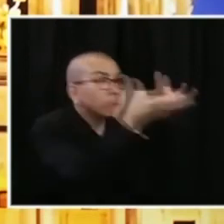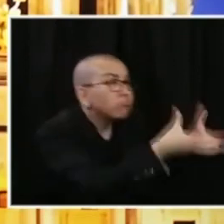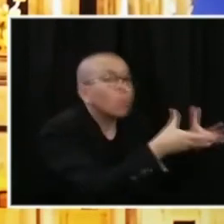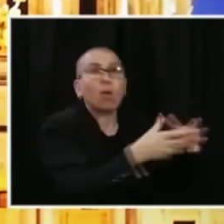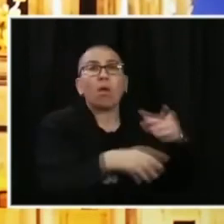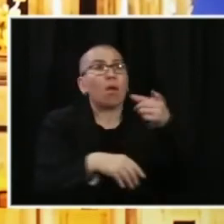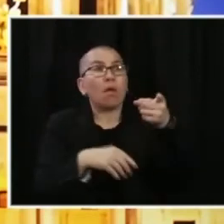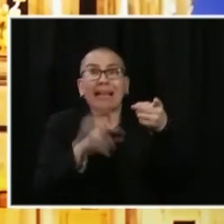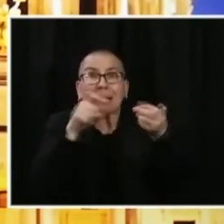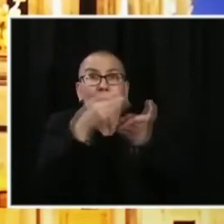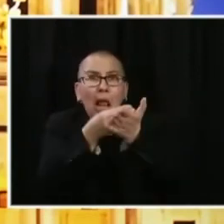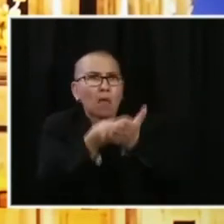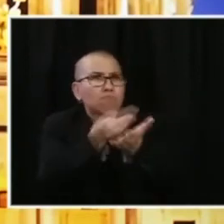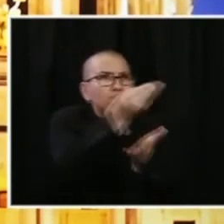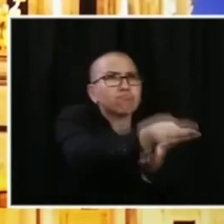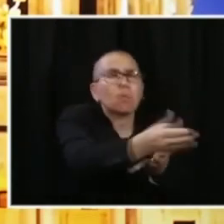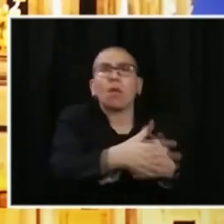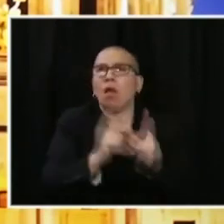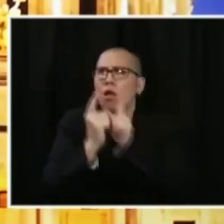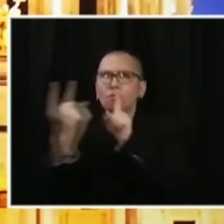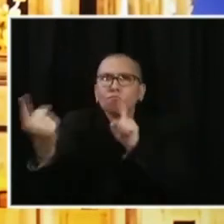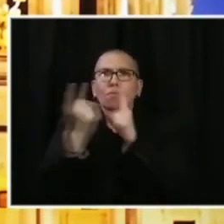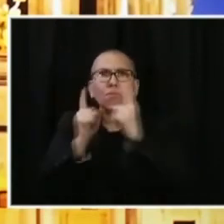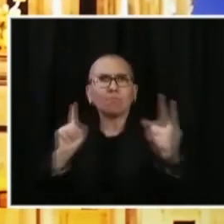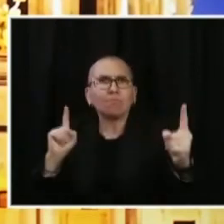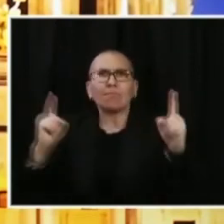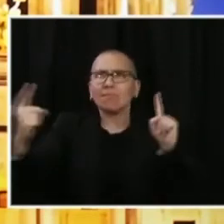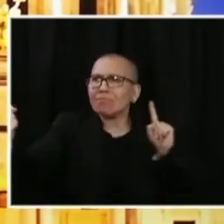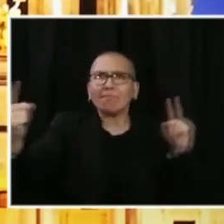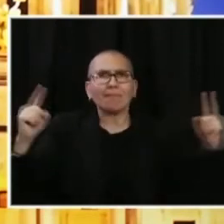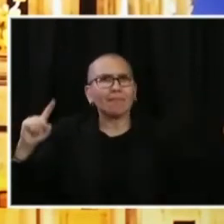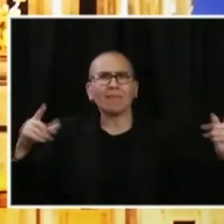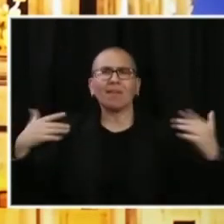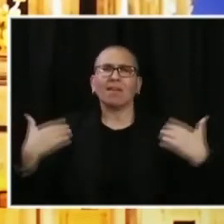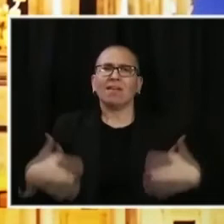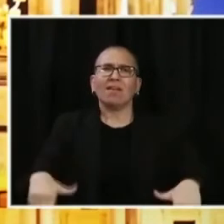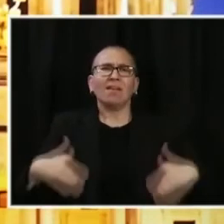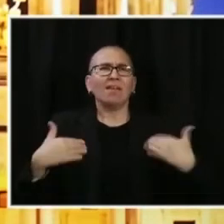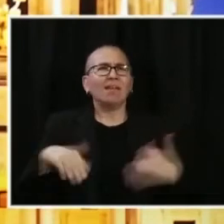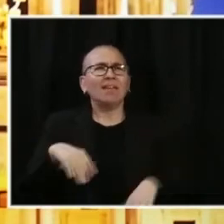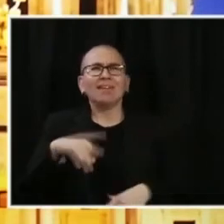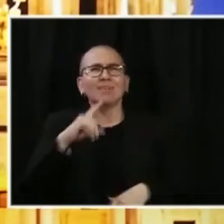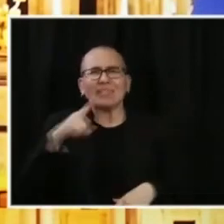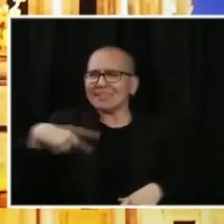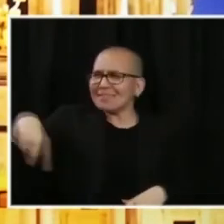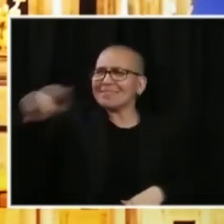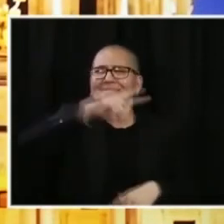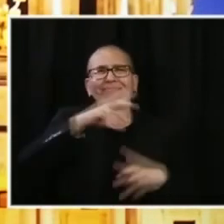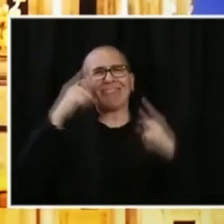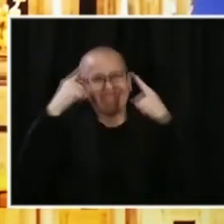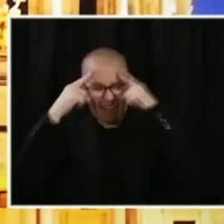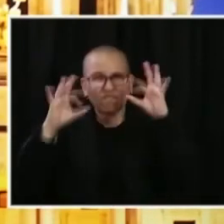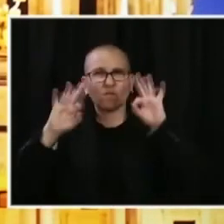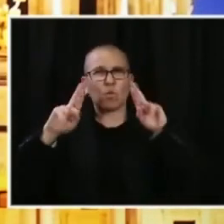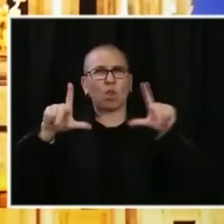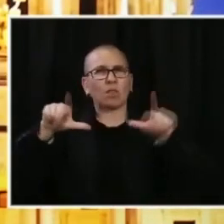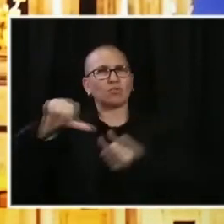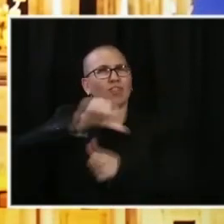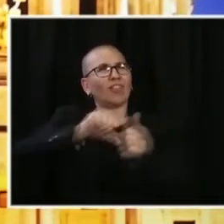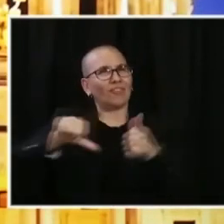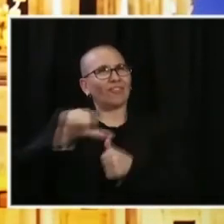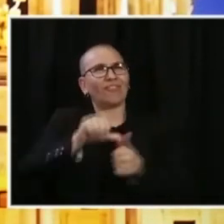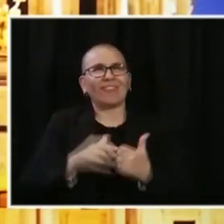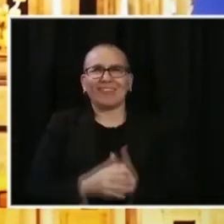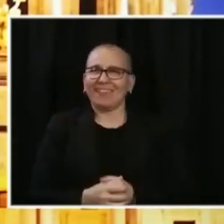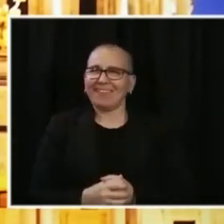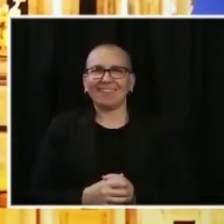là một bá rồi nên là một bá khổ nọ cho ta chạy chờ mỗi khổ nọ cho nên là một bá rồi kệ là có một kệ nhát